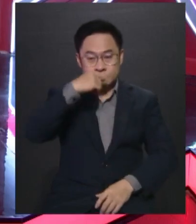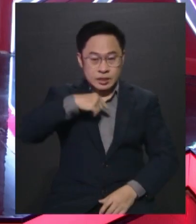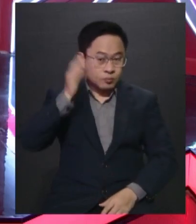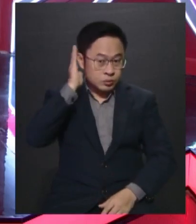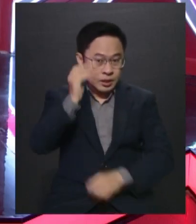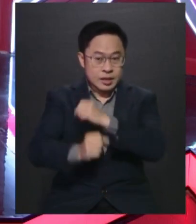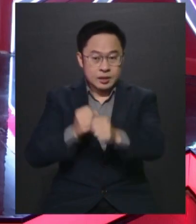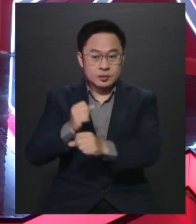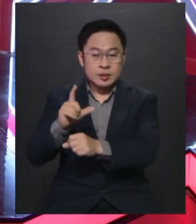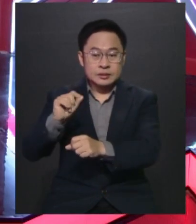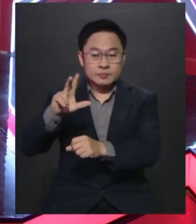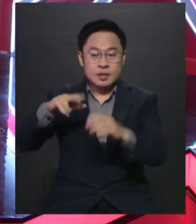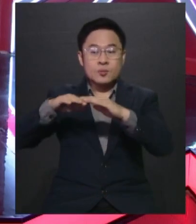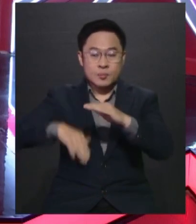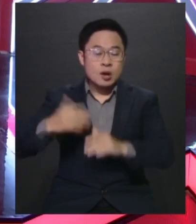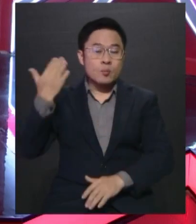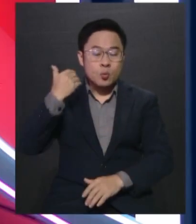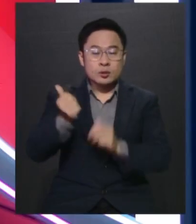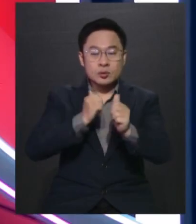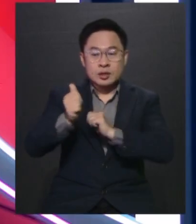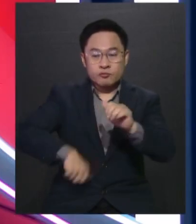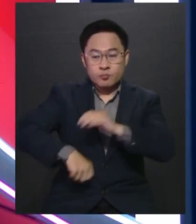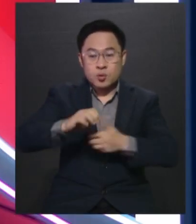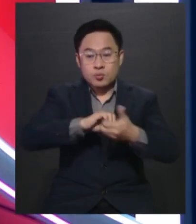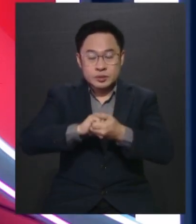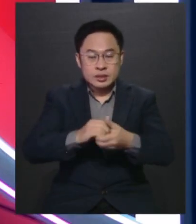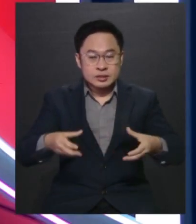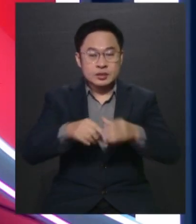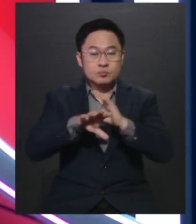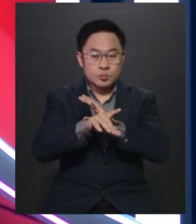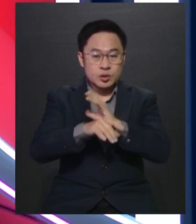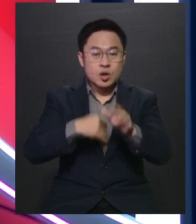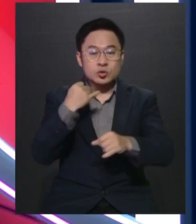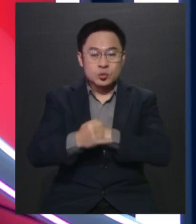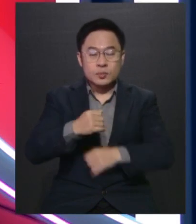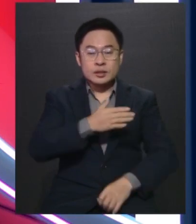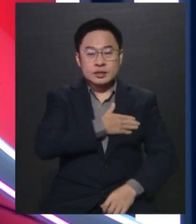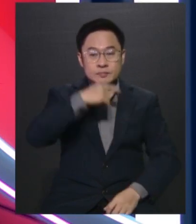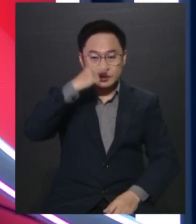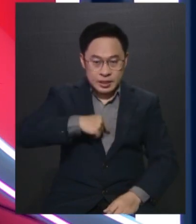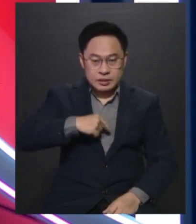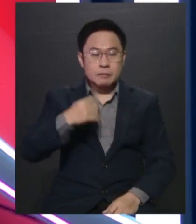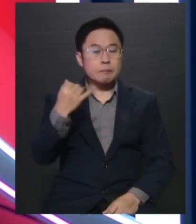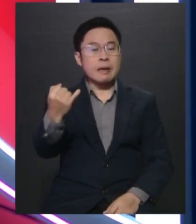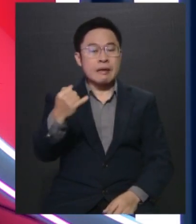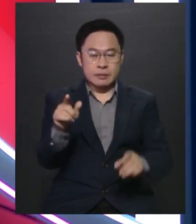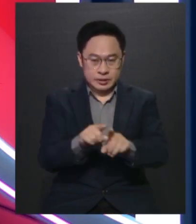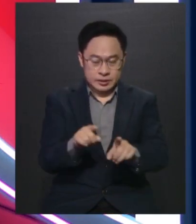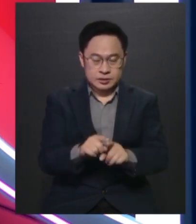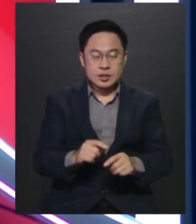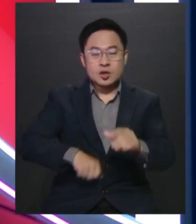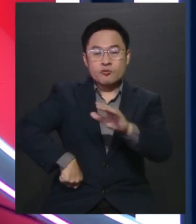เมื่อวานนี้ก็มีเกมอุ่นเครื่องที่จะเจอกับทางชลบุรี FC ค่ะและสุดท้ายก็เป็นทีมชาติไทยชุด U23 เนี่ยที่พ่ายแพ้ชลบุรี FC